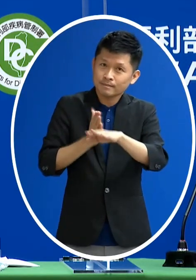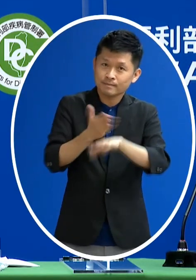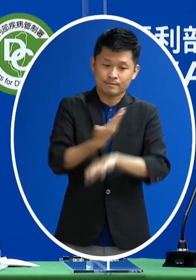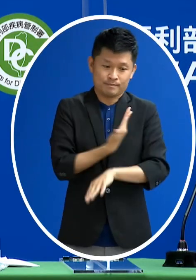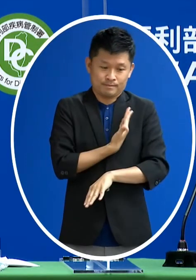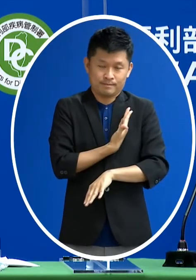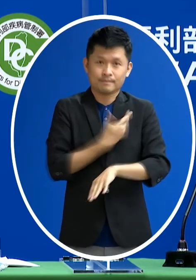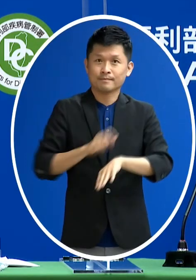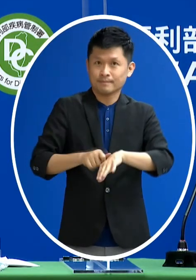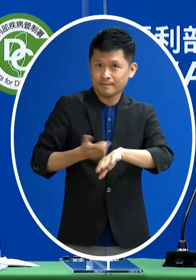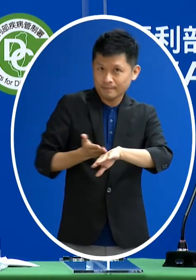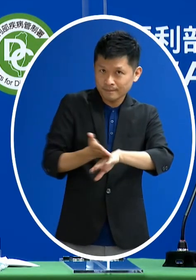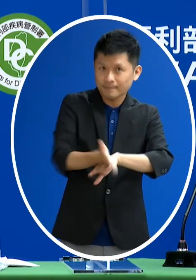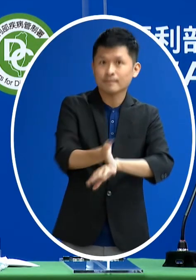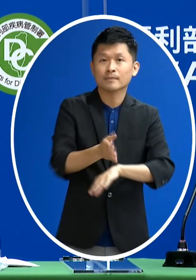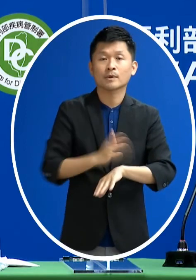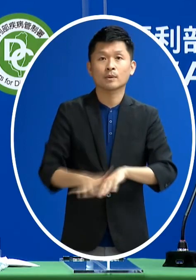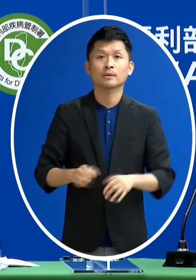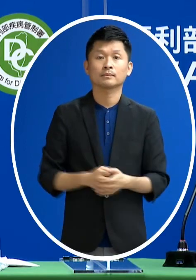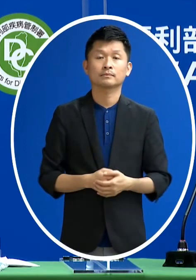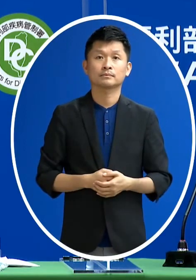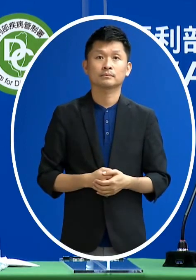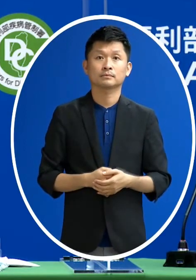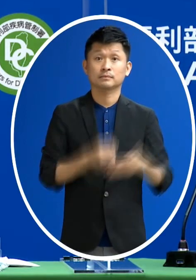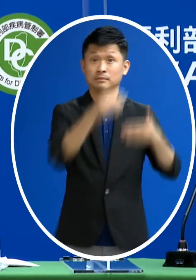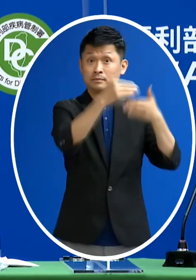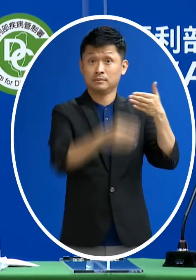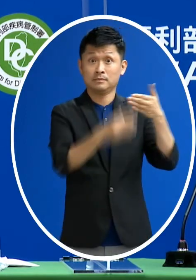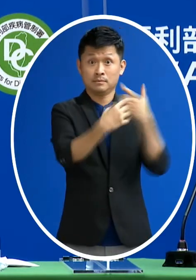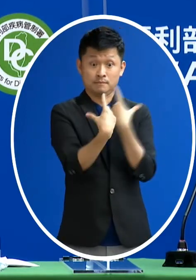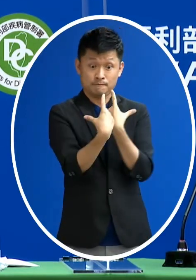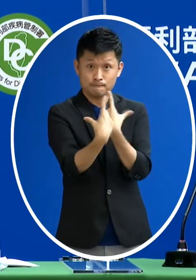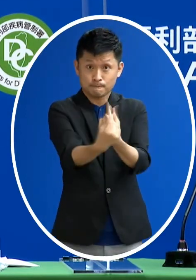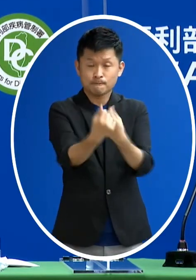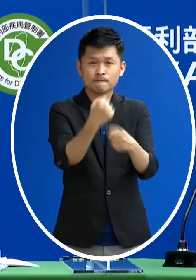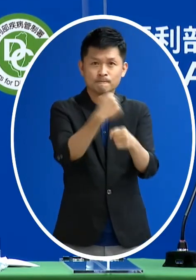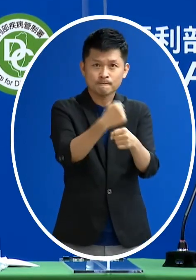们的指引去做一些事情，而不是全然的弃守式